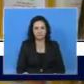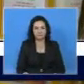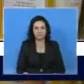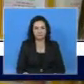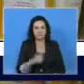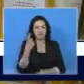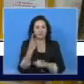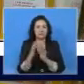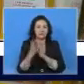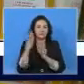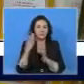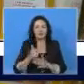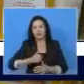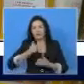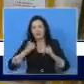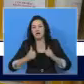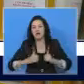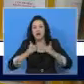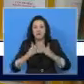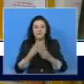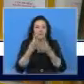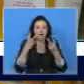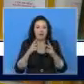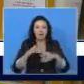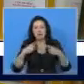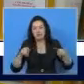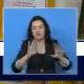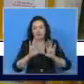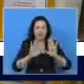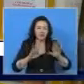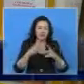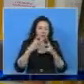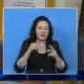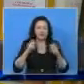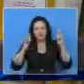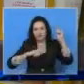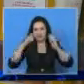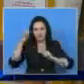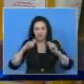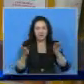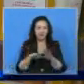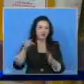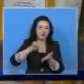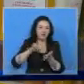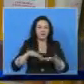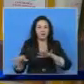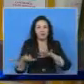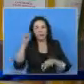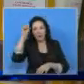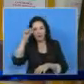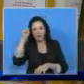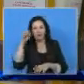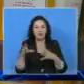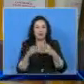в первую очередь мы стараемся свое творчество продемонстрировать на различных выставках смотрах и фестивалях так участвовал мероприятиях в